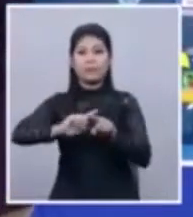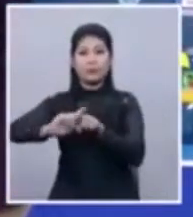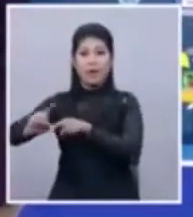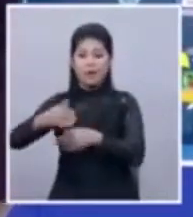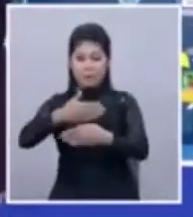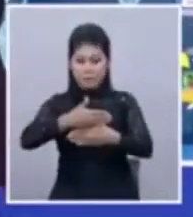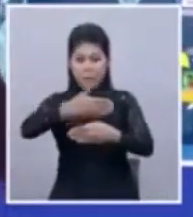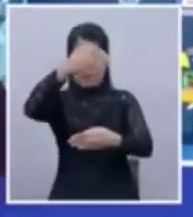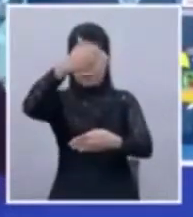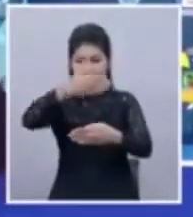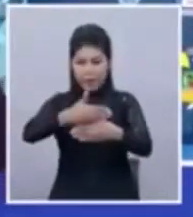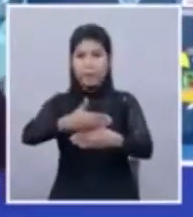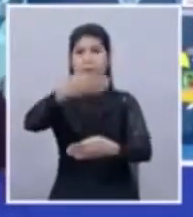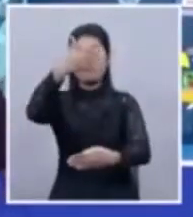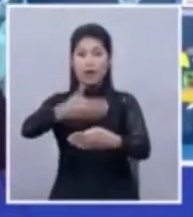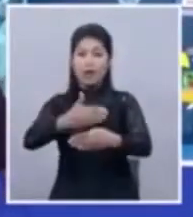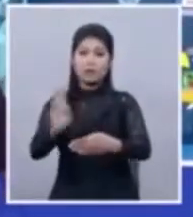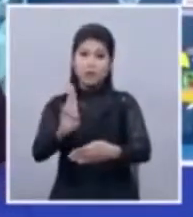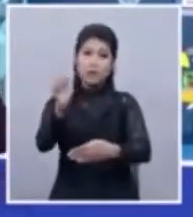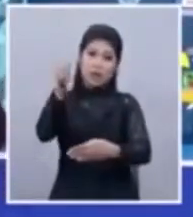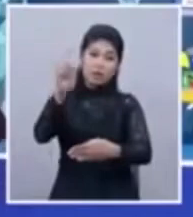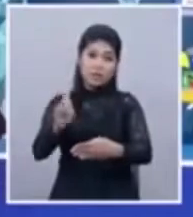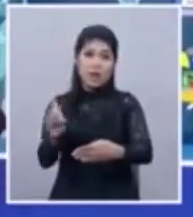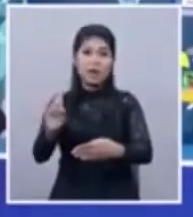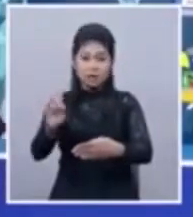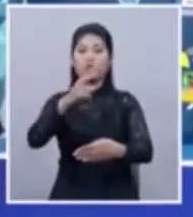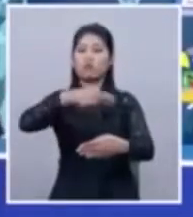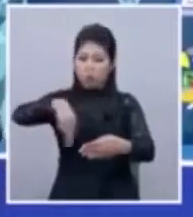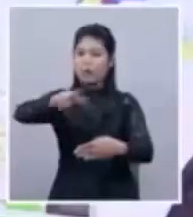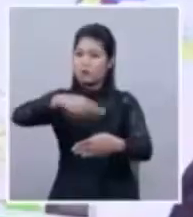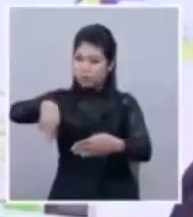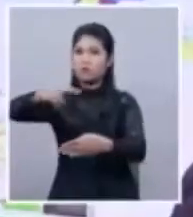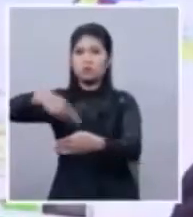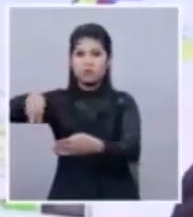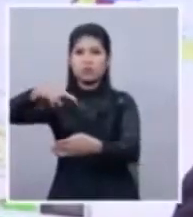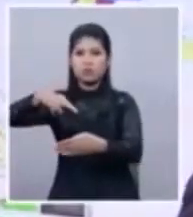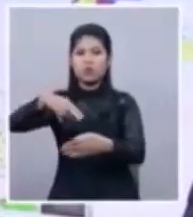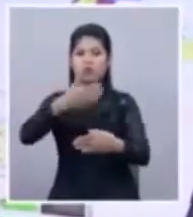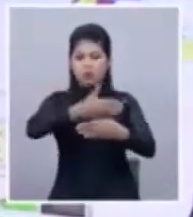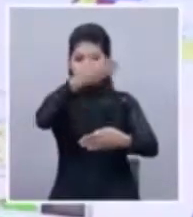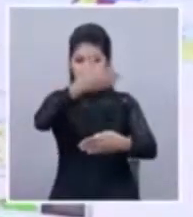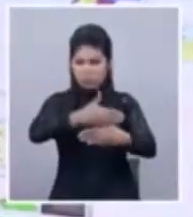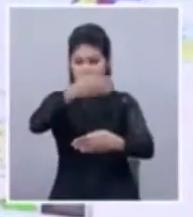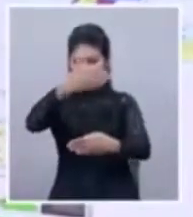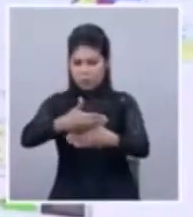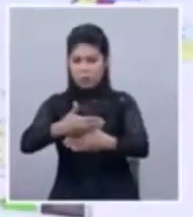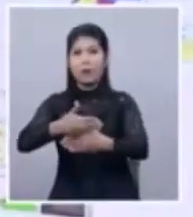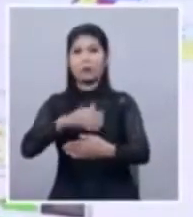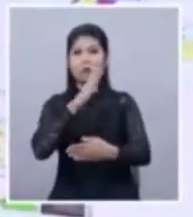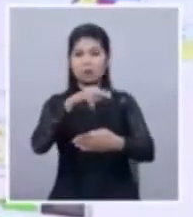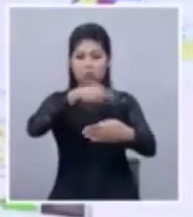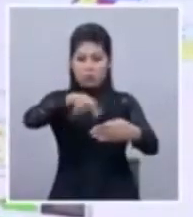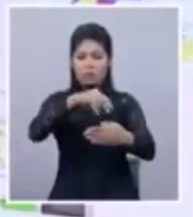านสลิงที่มีอยู่นะครับมันใช้งานได้หรือไม ่ตรวจเช็คทุกอัน ตรวจเช็คทุกอันนะครับพอพร้อมใช้งานติดป้ายเลยว่าอันนี้ตรวจส